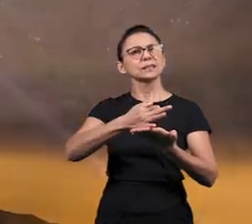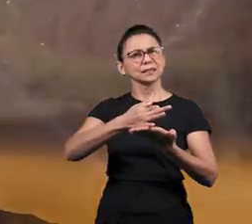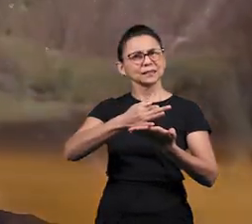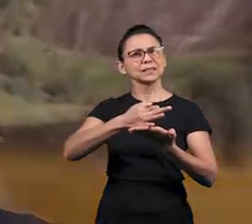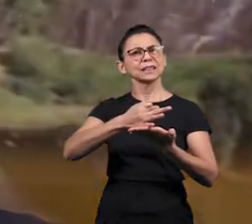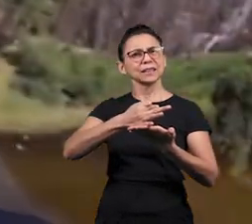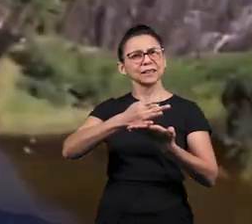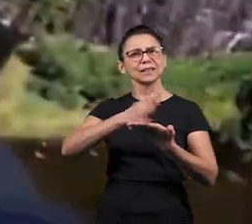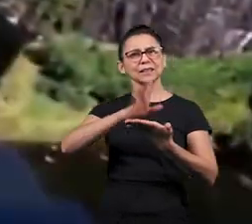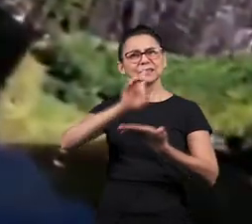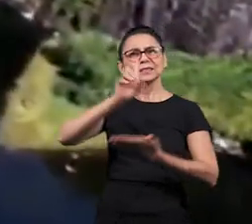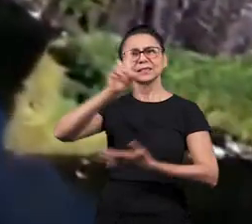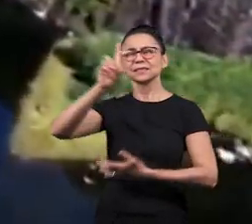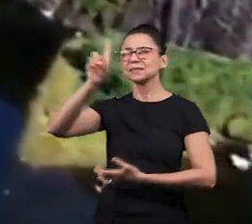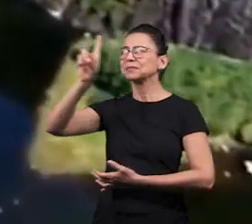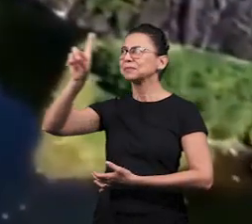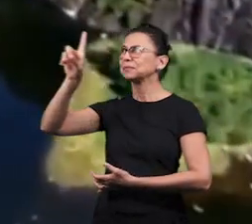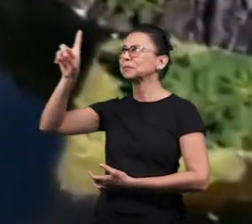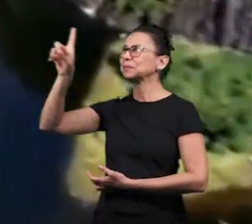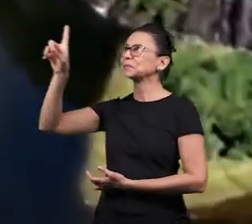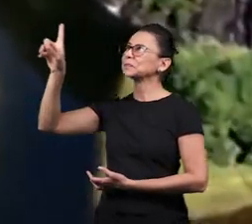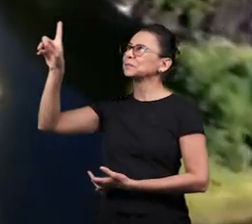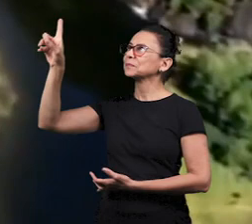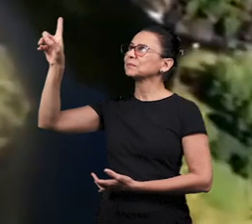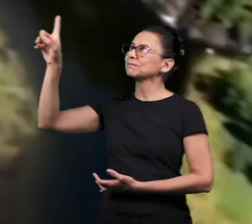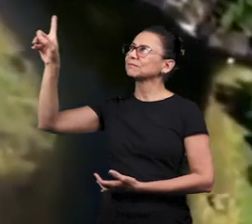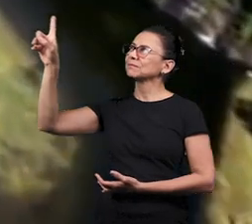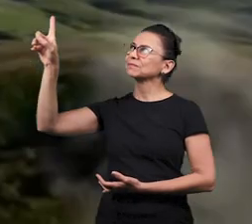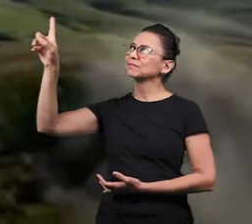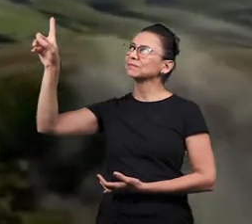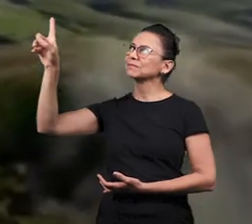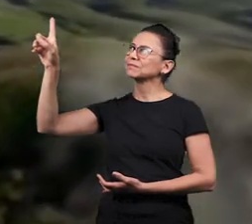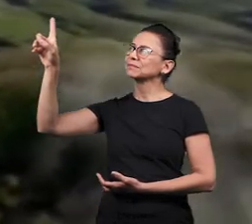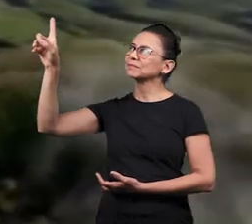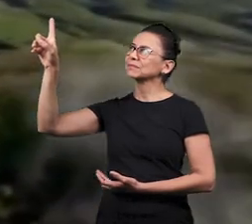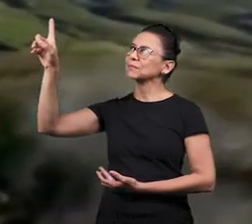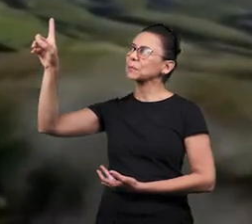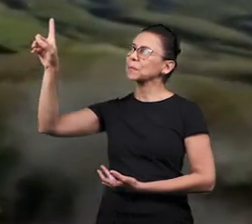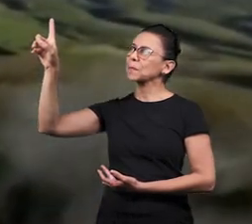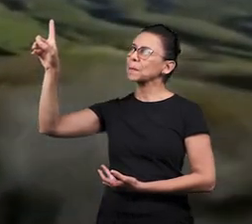мне через веру в Бога.